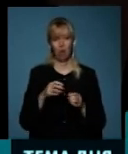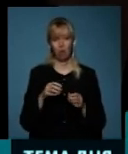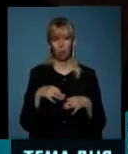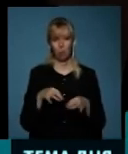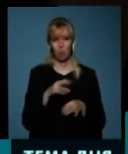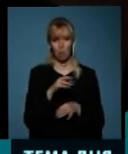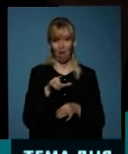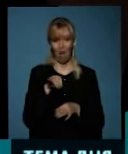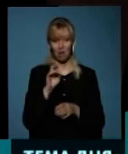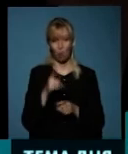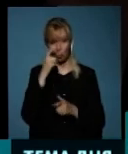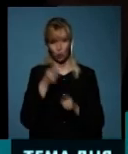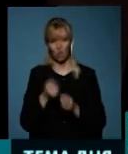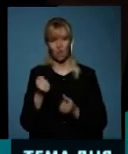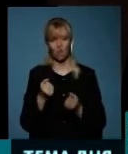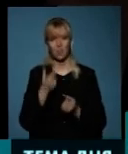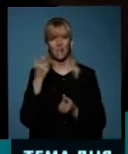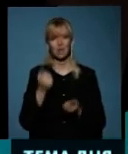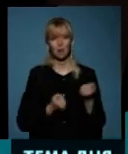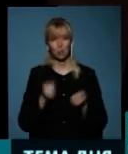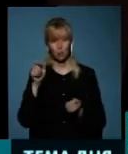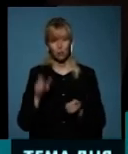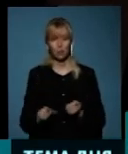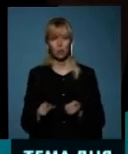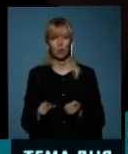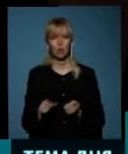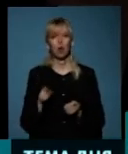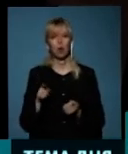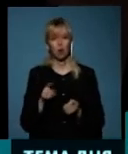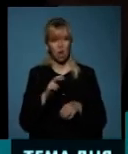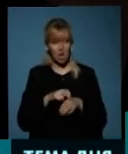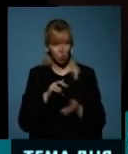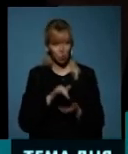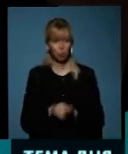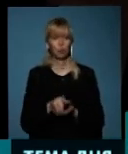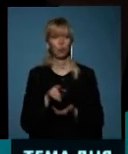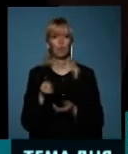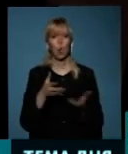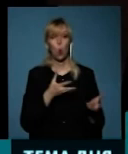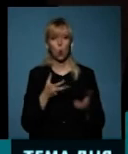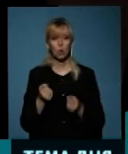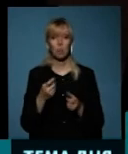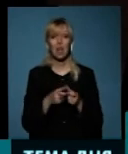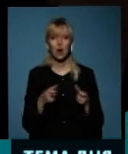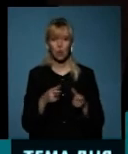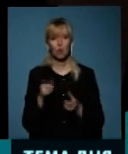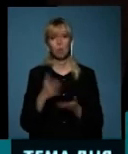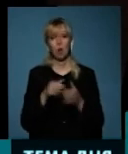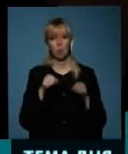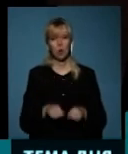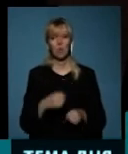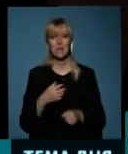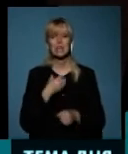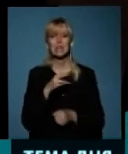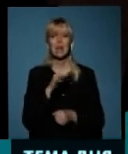повідомив власник цього маршруту, лікаря пройшов, був він на маршруті, працювавши, отримувала на квиток, вона має право на